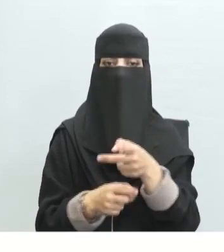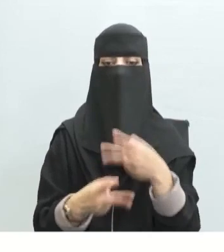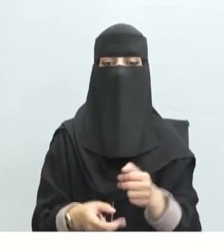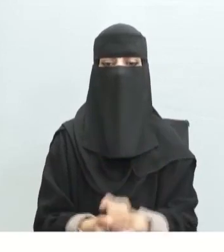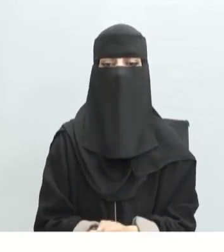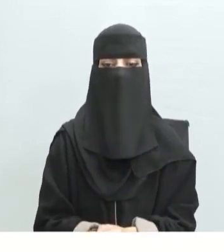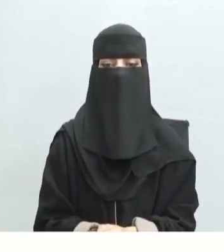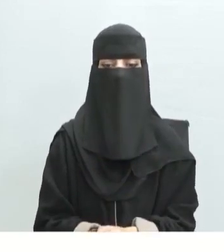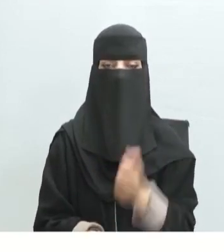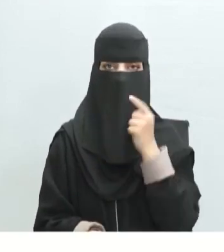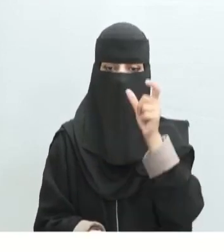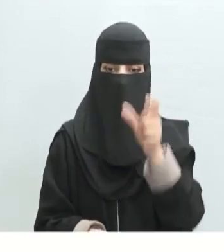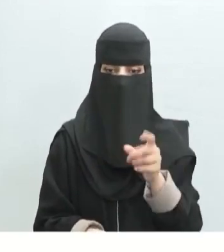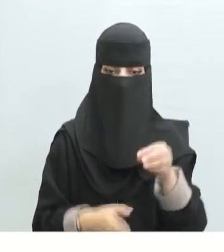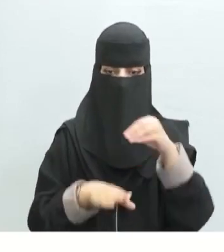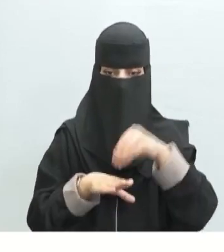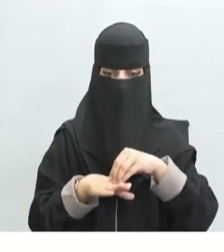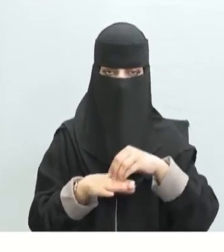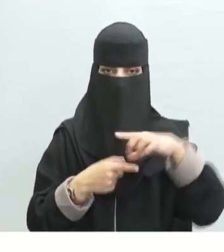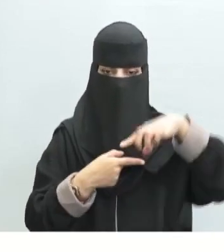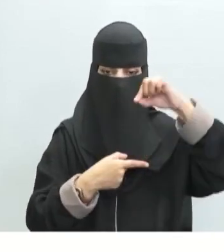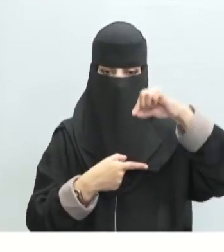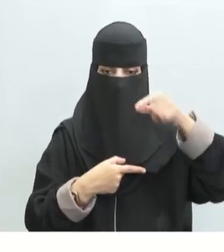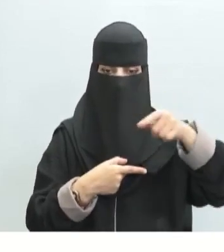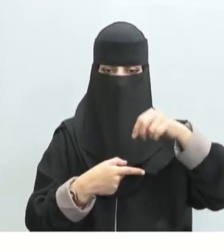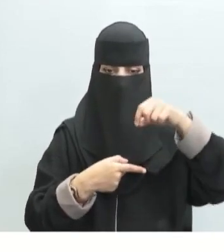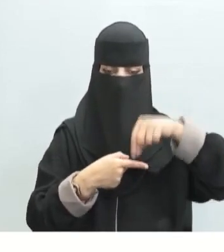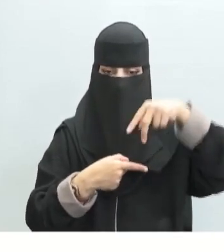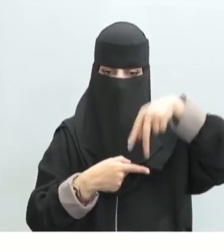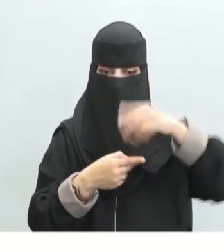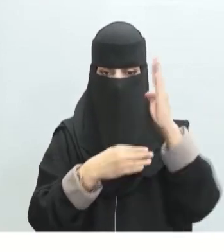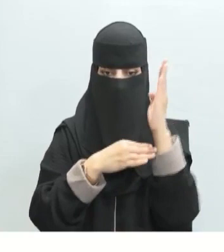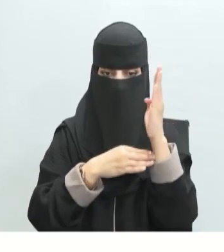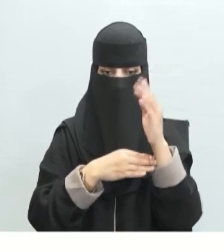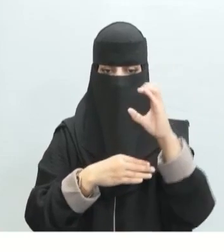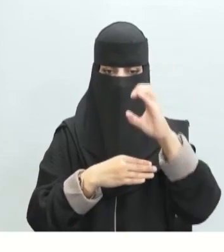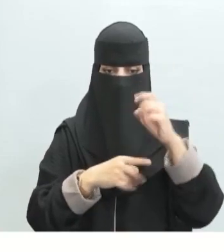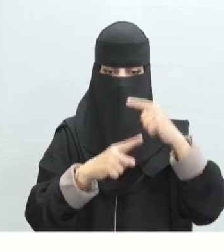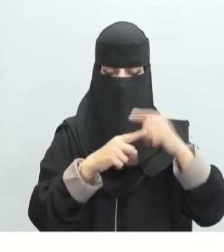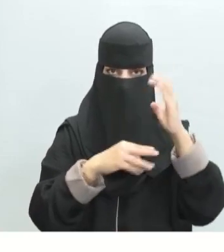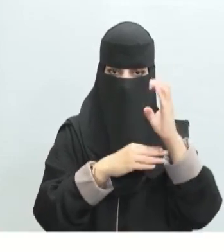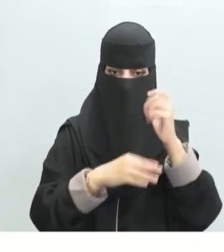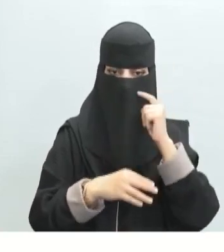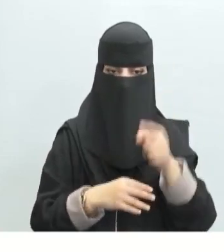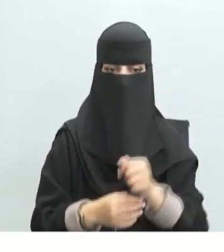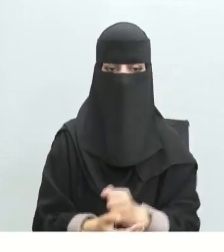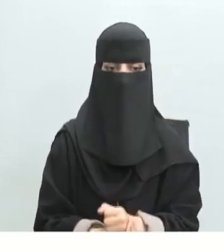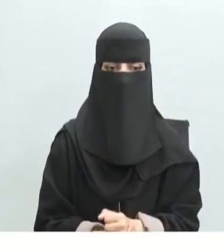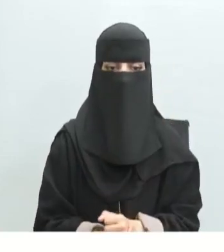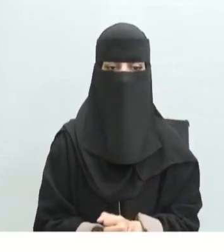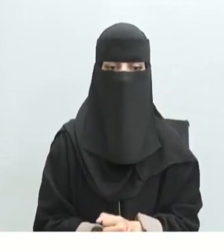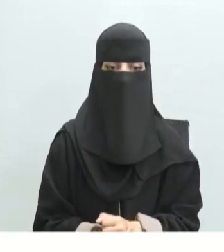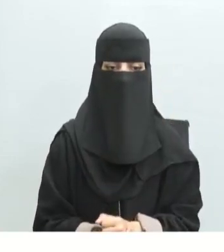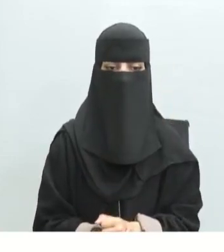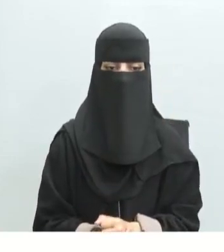قاللك اذا كانت يتا تمثل قياس زاويه حاده في المثلث قائم الزاويه س في سي اذا انا عندي مثلث قائم